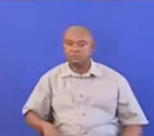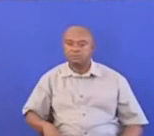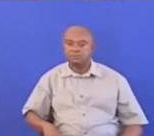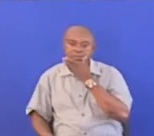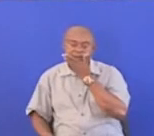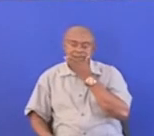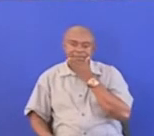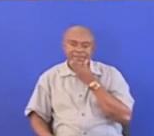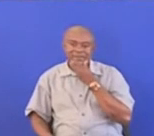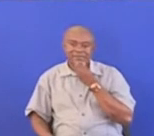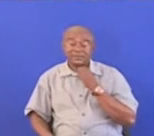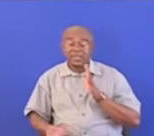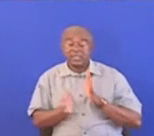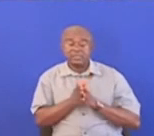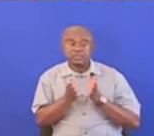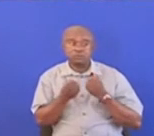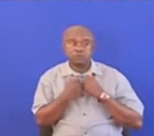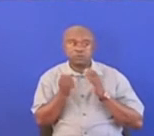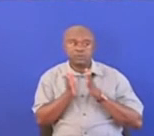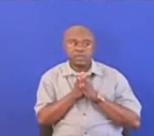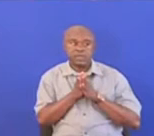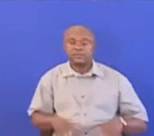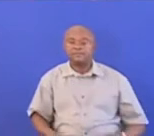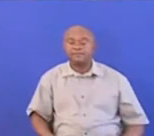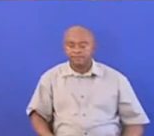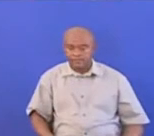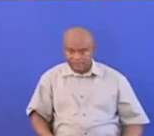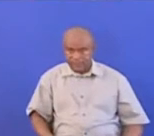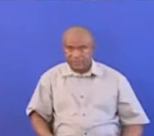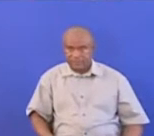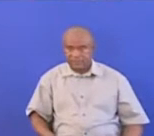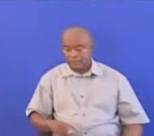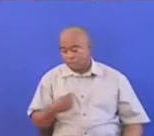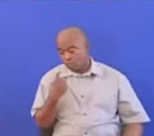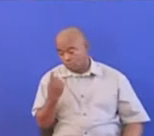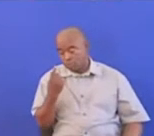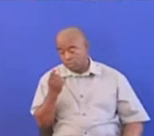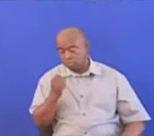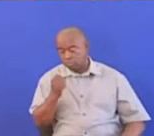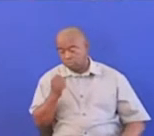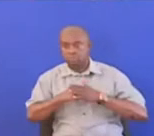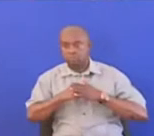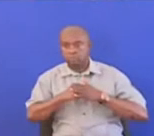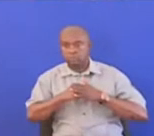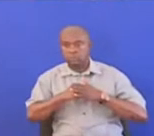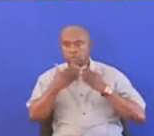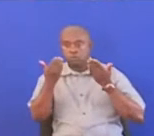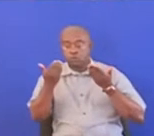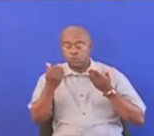Asante Mheshimiwa Spika kwa kunipa nafasi. Mheshimiwa Spika, nianze kwa kuunga mkono